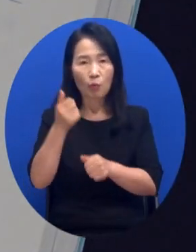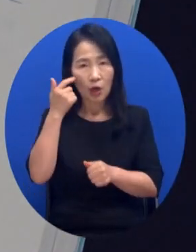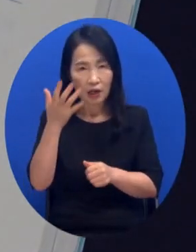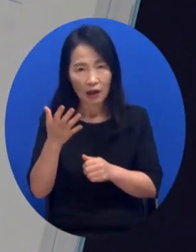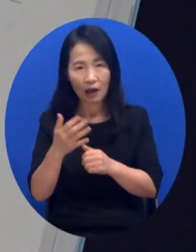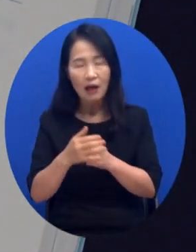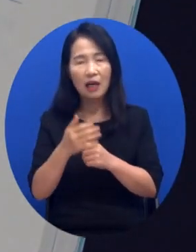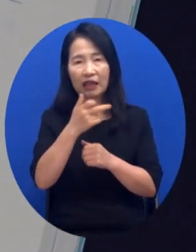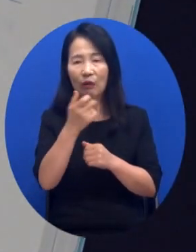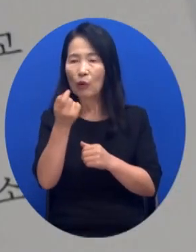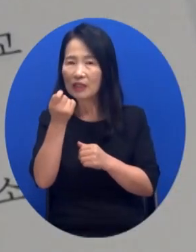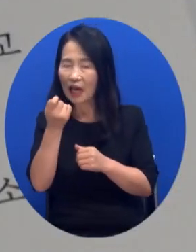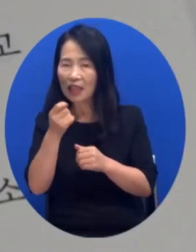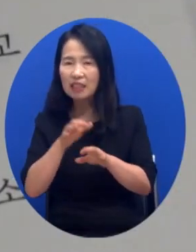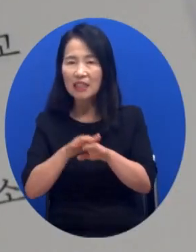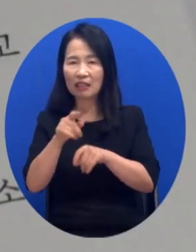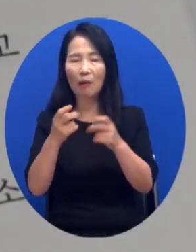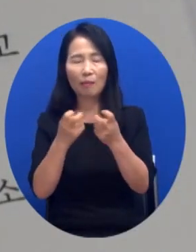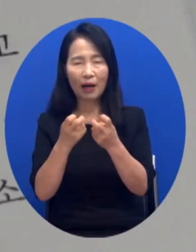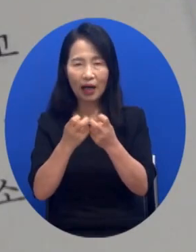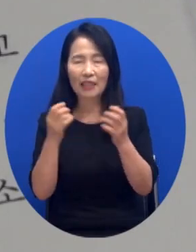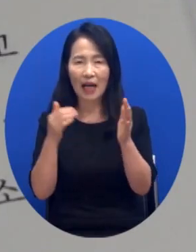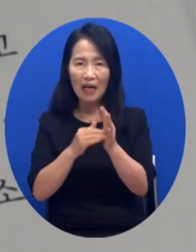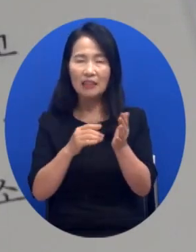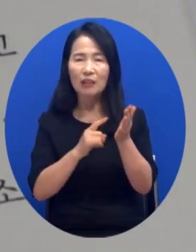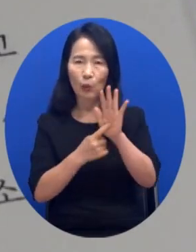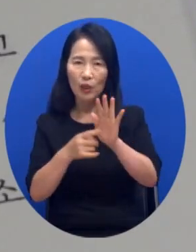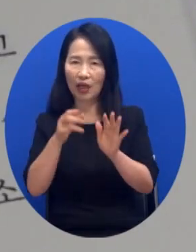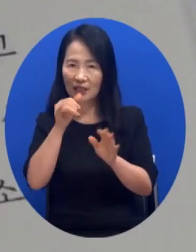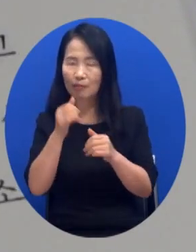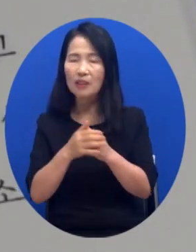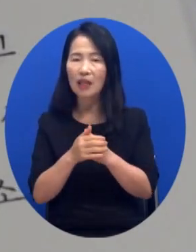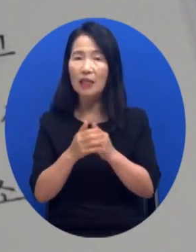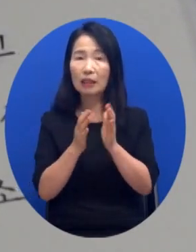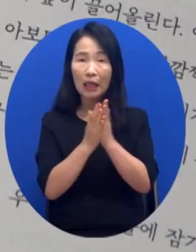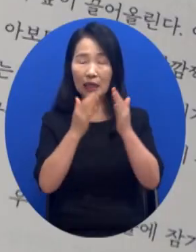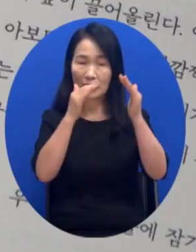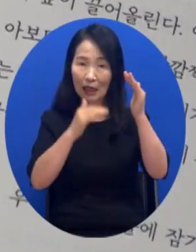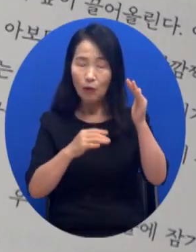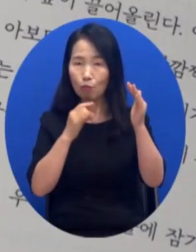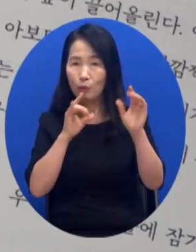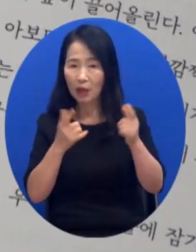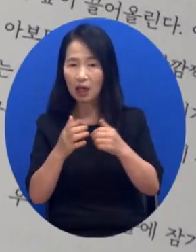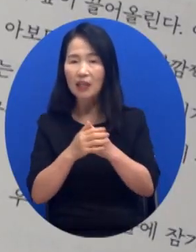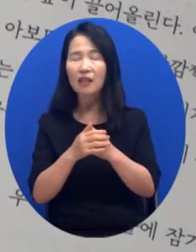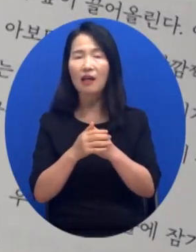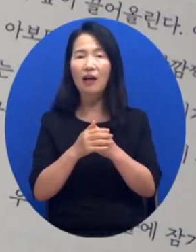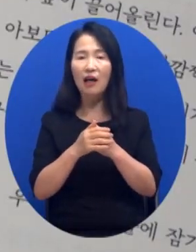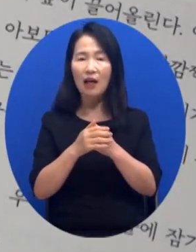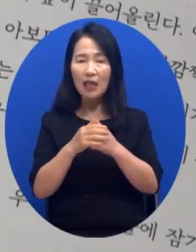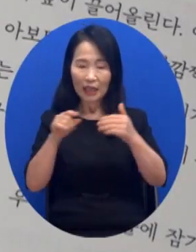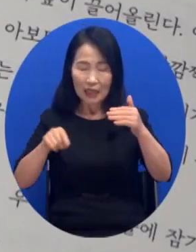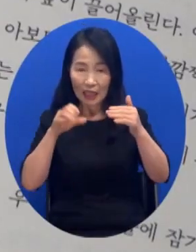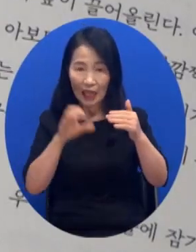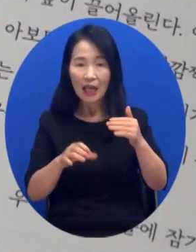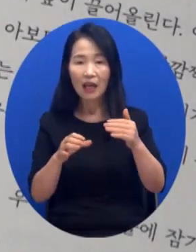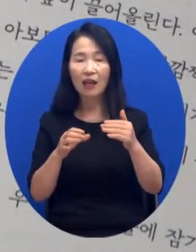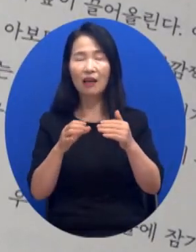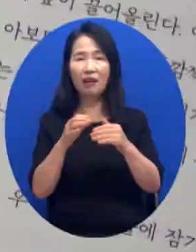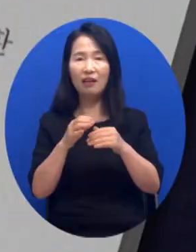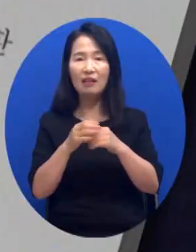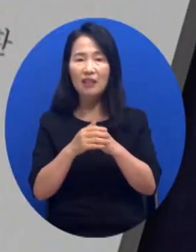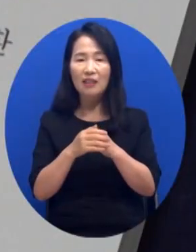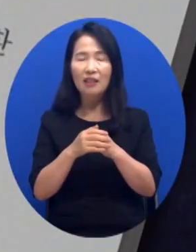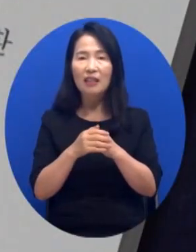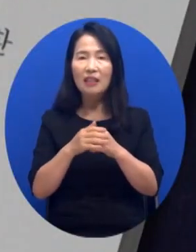크고 작은 실천 방안까지 소개하고 있습니다. 책은 내용뿐 아니라 외적인 구성에도 신경 썼습니다. 친환경